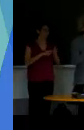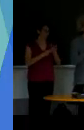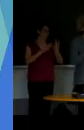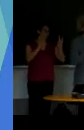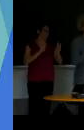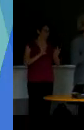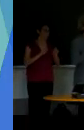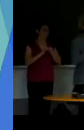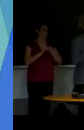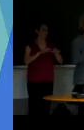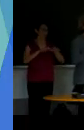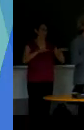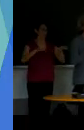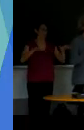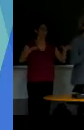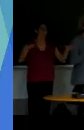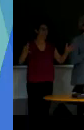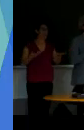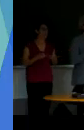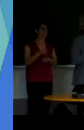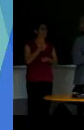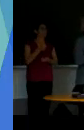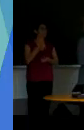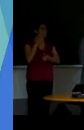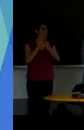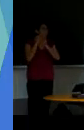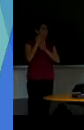era assolutamente impossibile da prevedere.